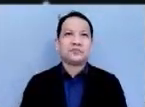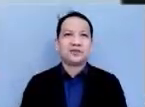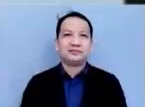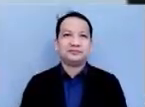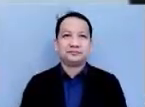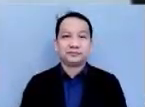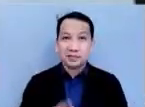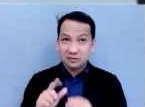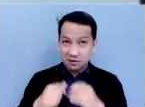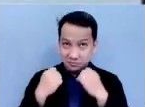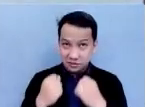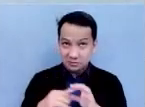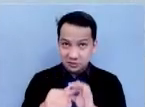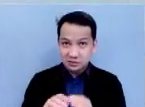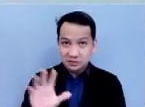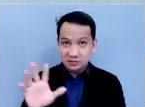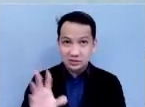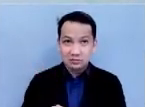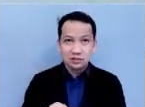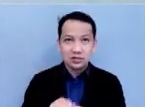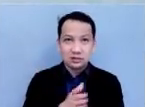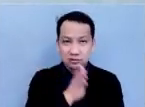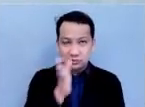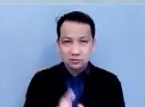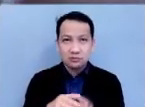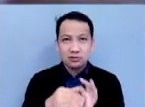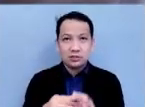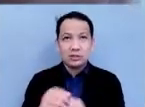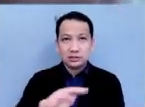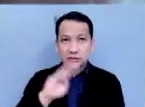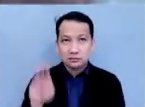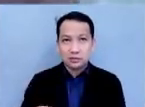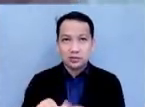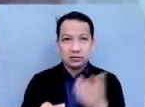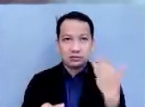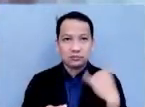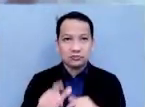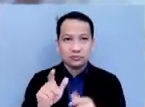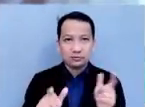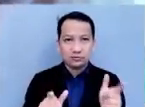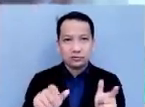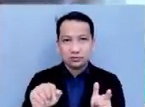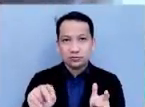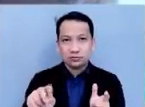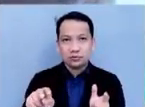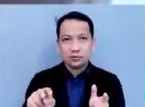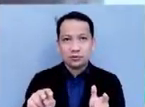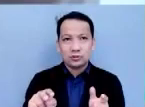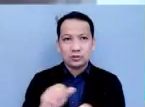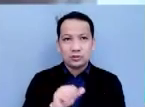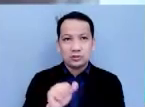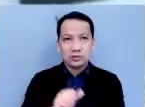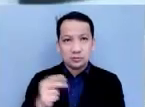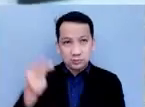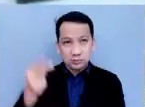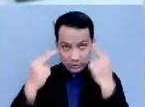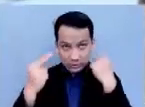Baon ang lakas ng loob, nakipagsapalaran si Jake sa Maynila noong 2012 at namasukan bilang